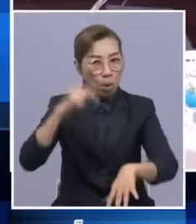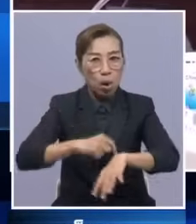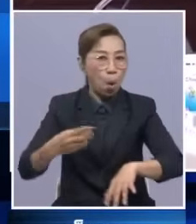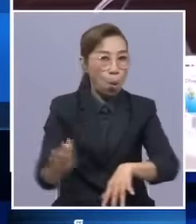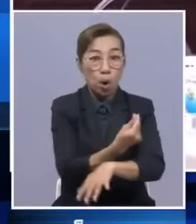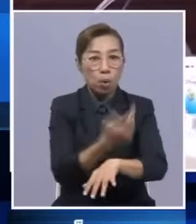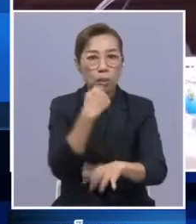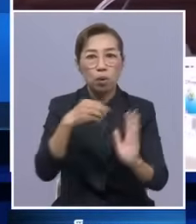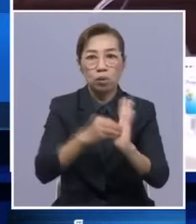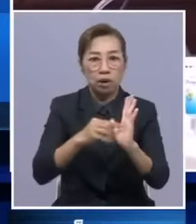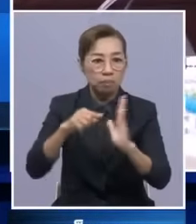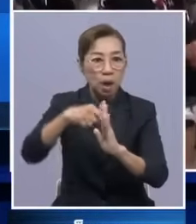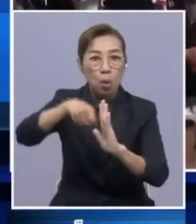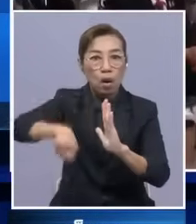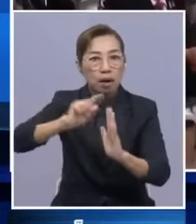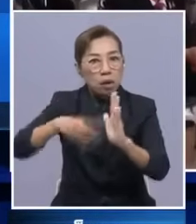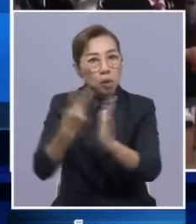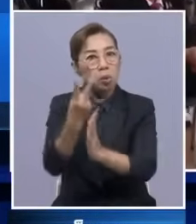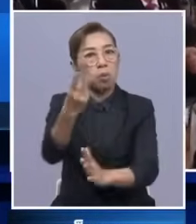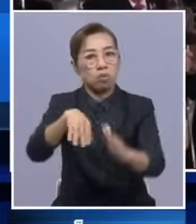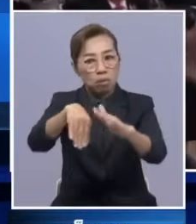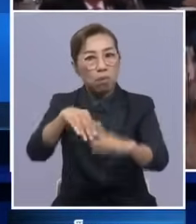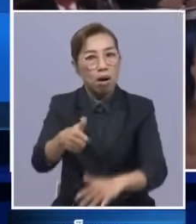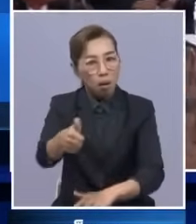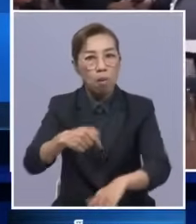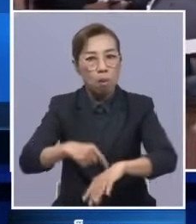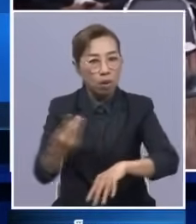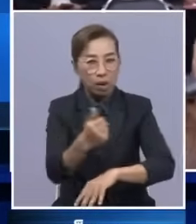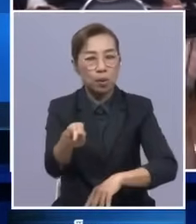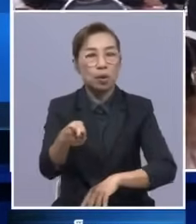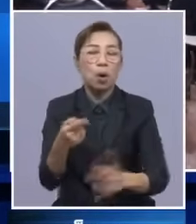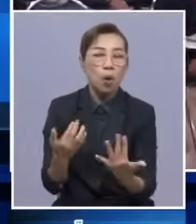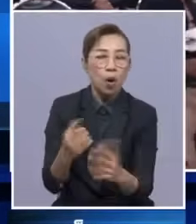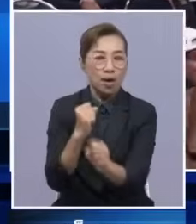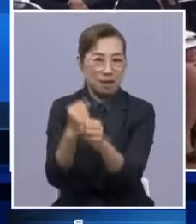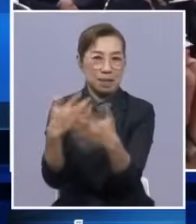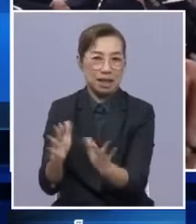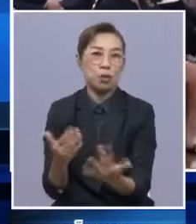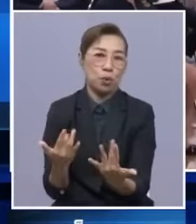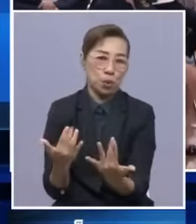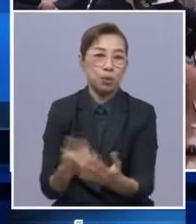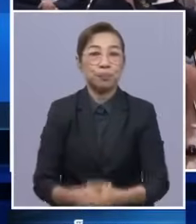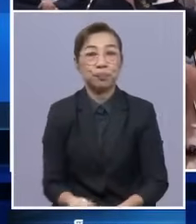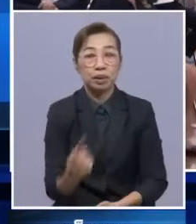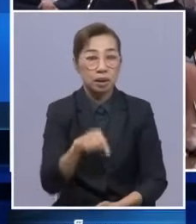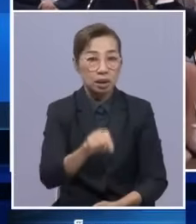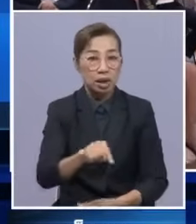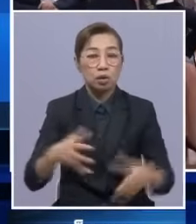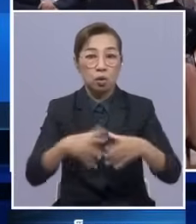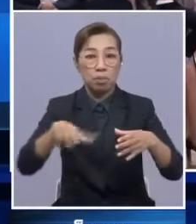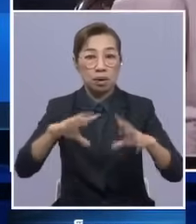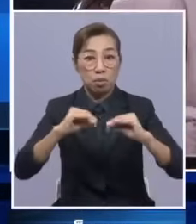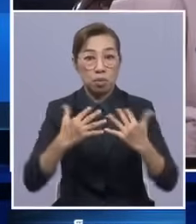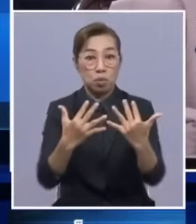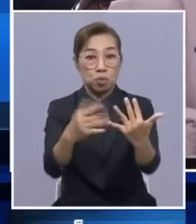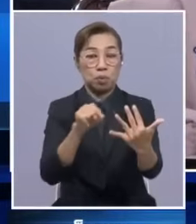เออ มันจะทุ่นเวลาได้เยอะนะ ครับคราวนี้เขาจะพูดอะไรกันบ้างที่งานสัมมนาของพรรคเพื่อไทยนะฮะคุณสรวงเทียนทองเลขาธิการพรรคออก